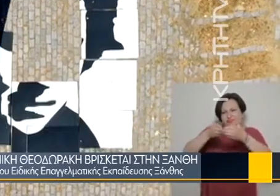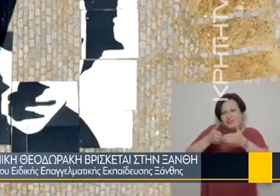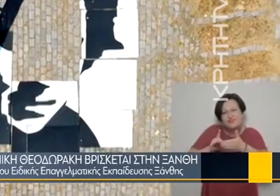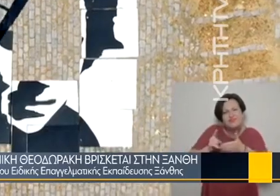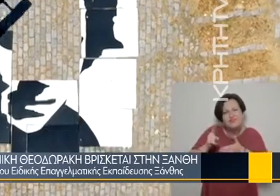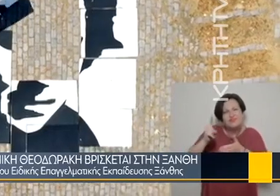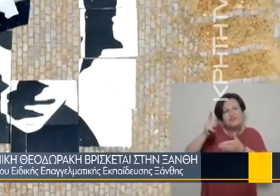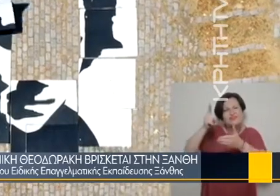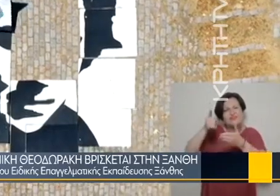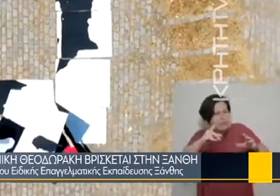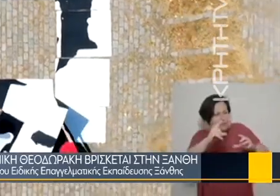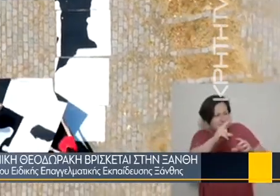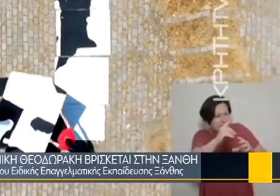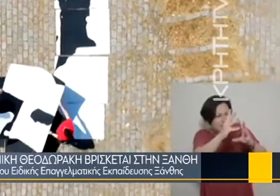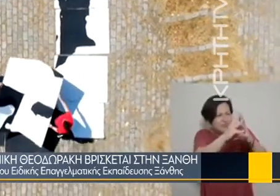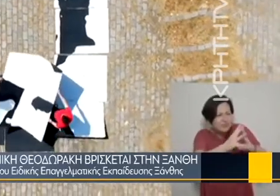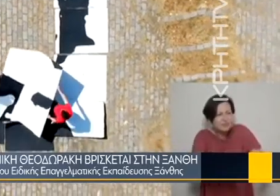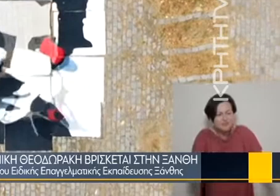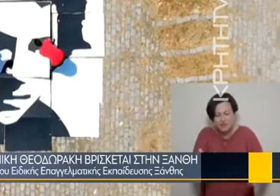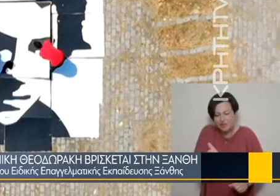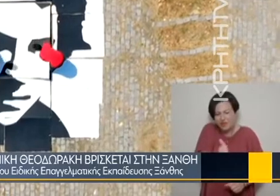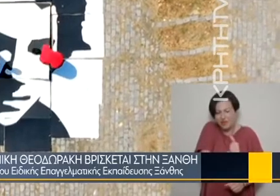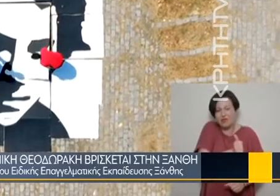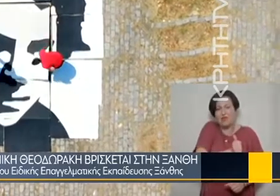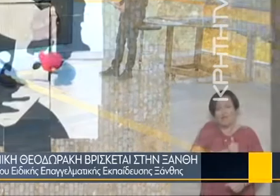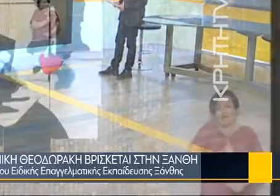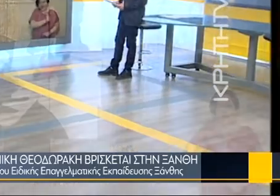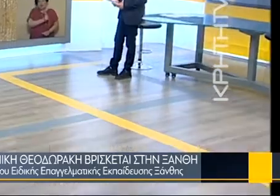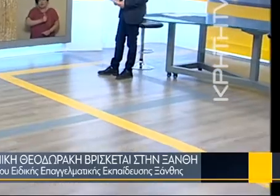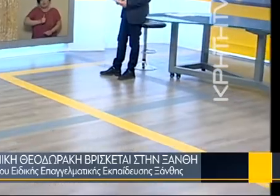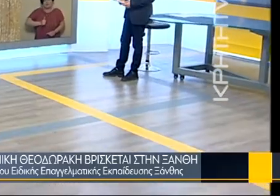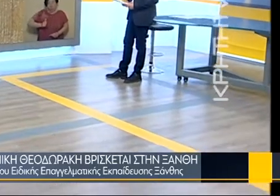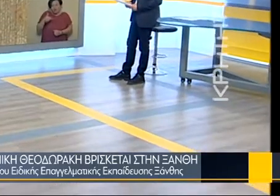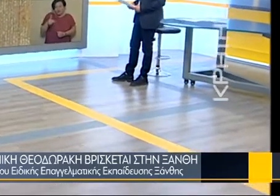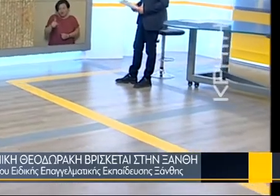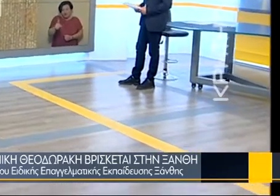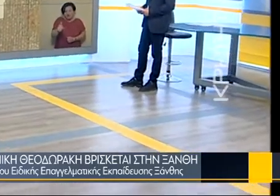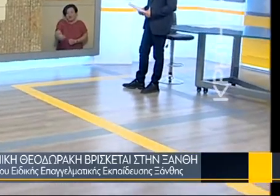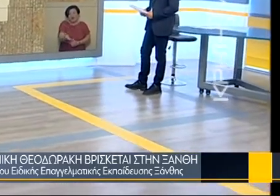στιγμή για να υλοποιηθεί. Λοιπόν, να πάμε λίγο στον κύριο Κλεωμένη